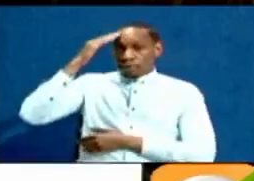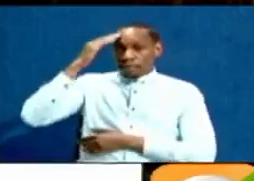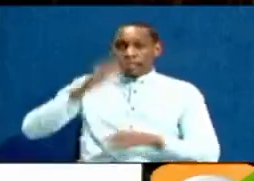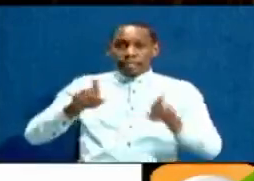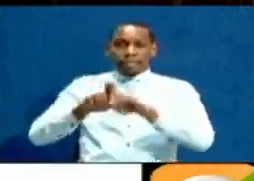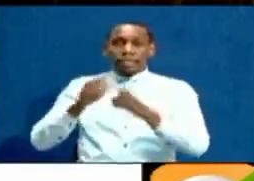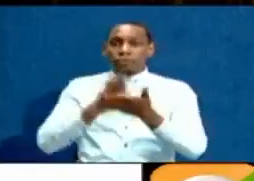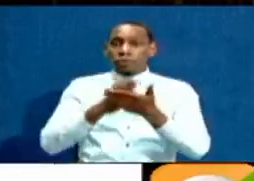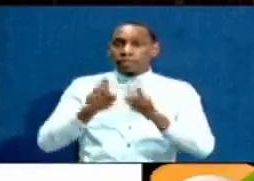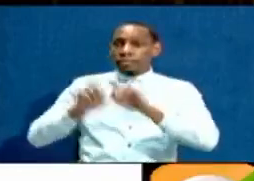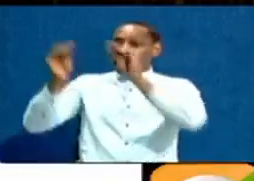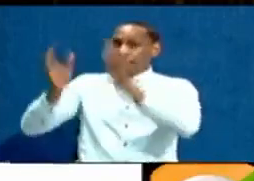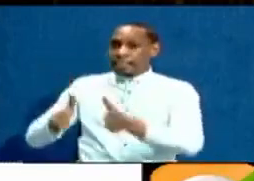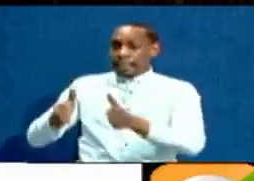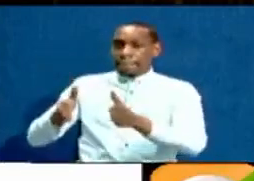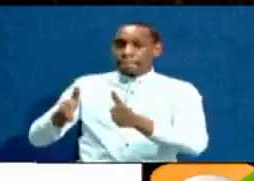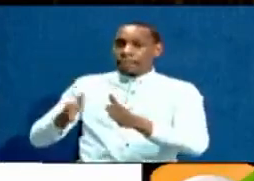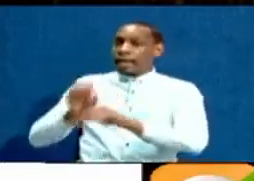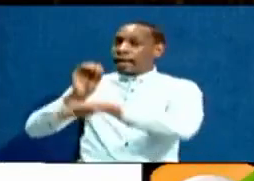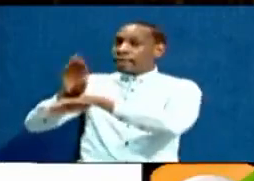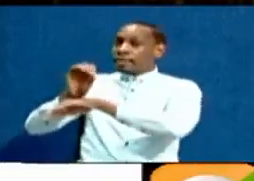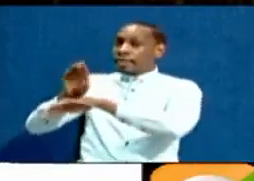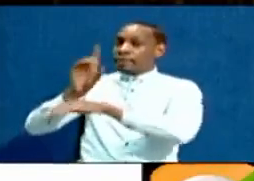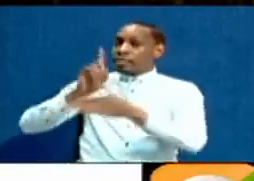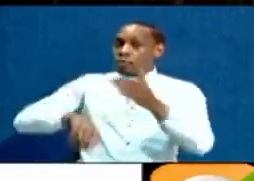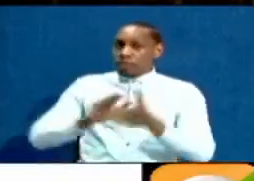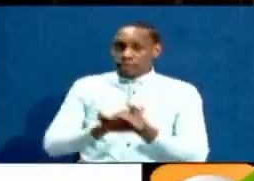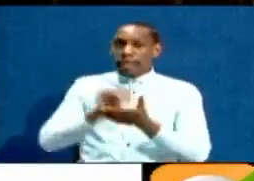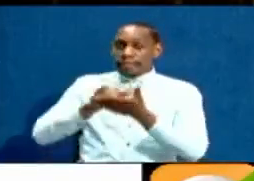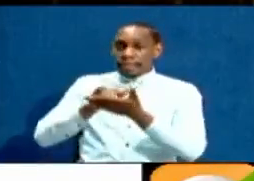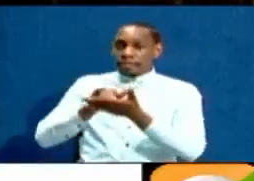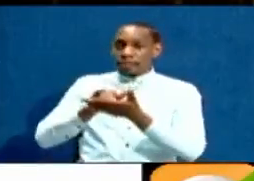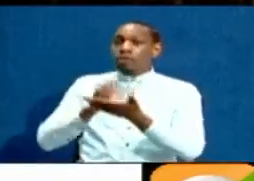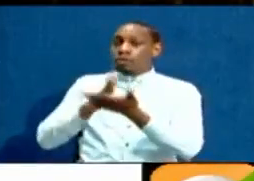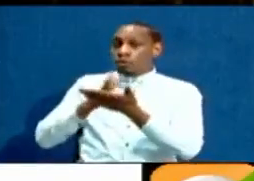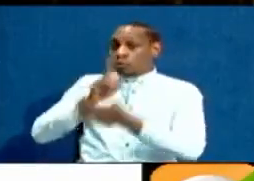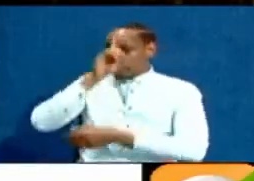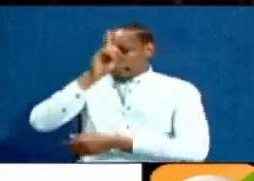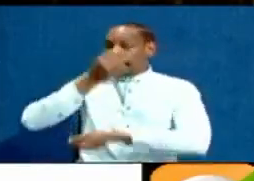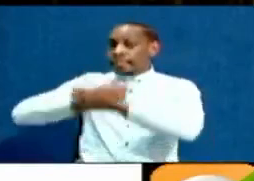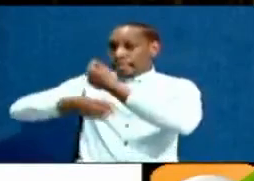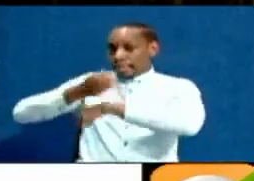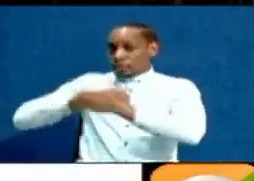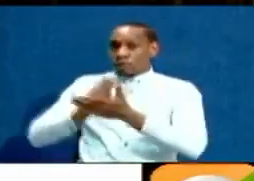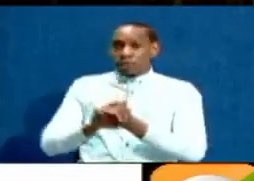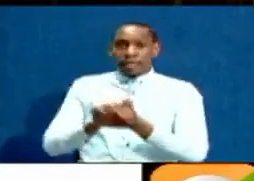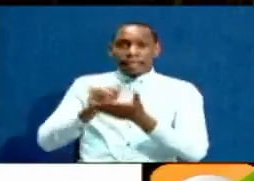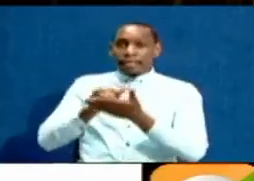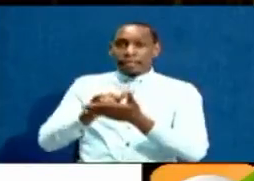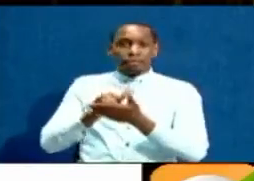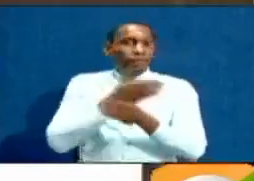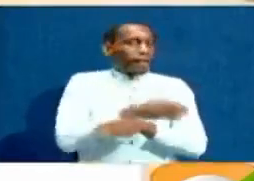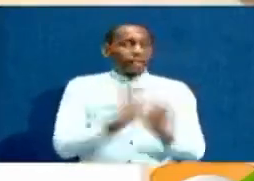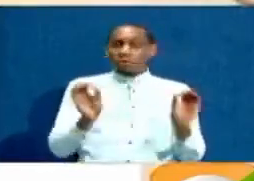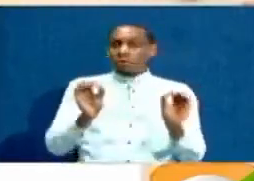this and to make sure, and the teachers have been advised to take very serious measures, not to take anything